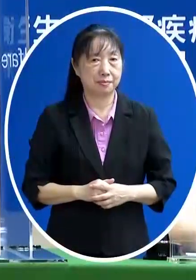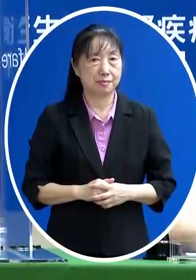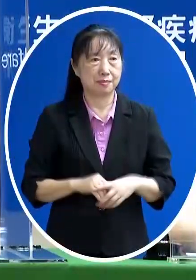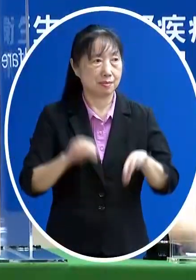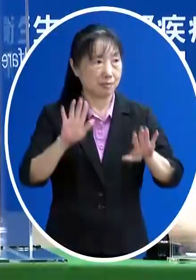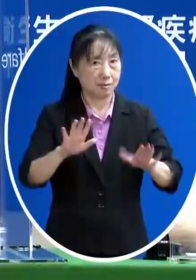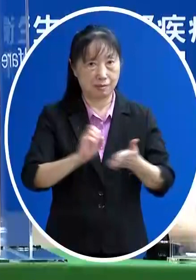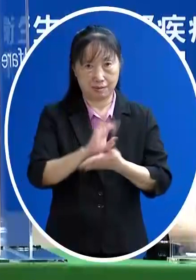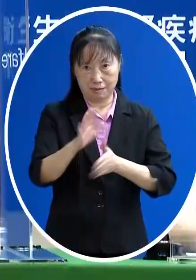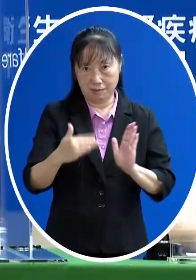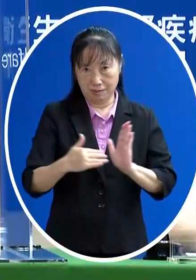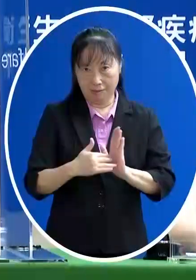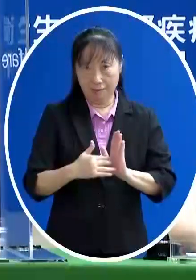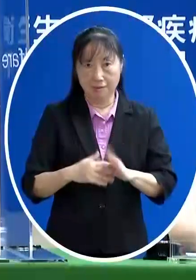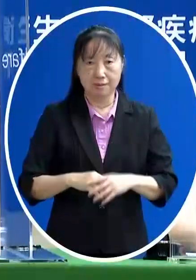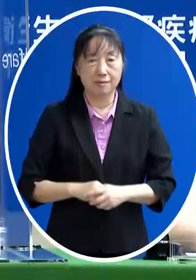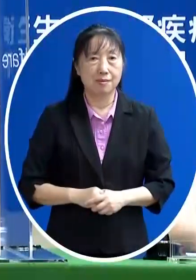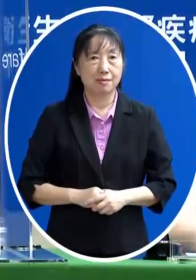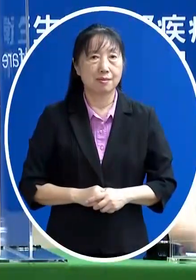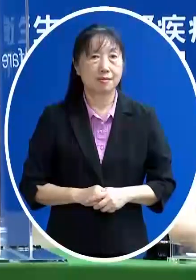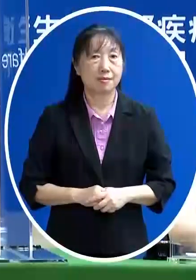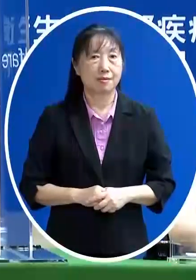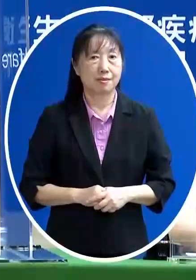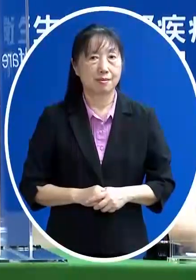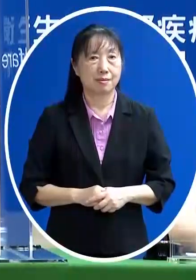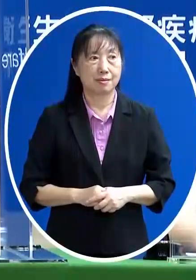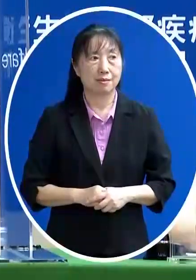好，我们今天报告到这边。